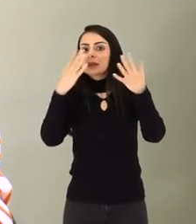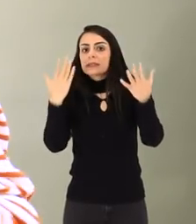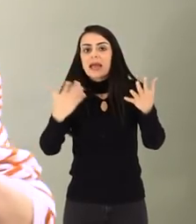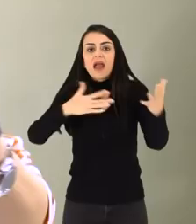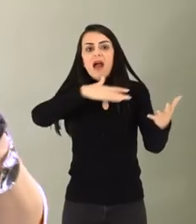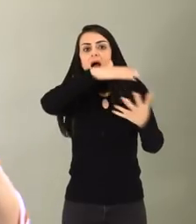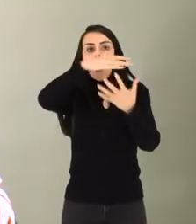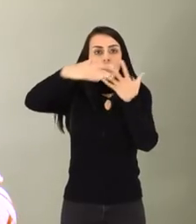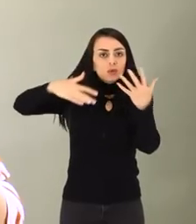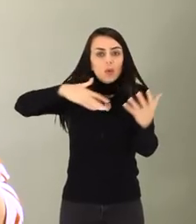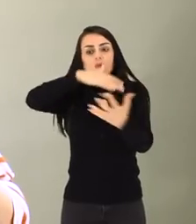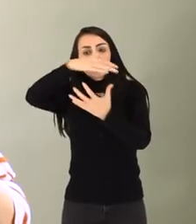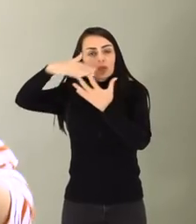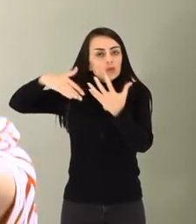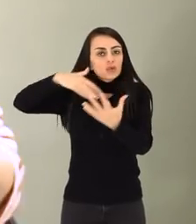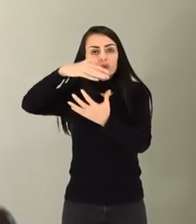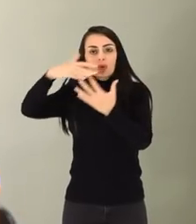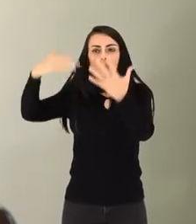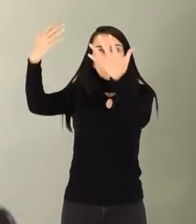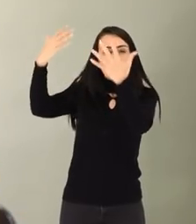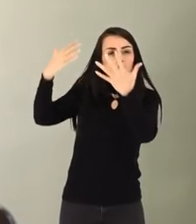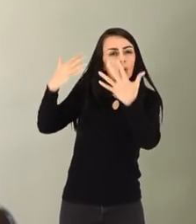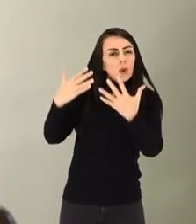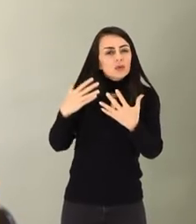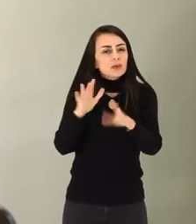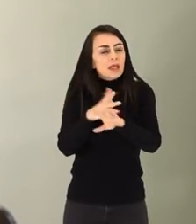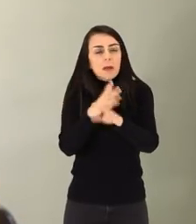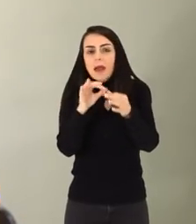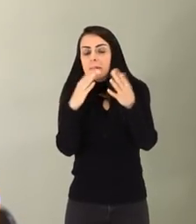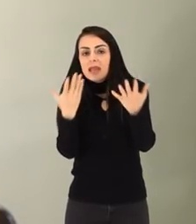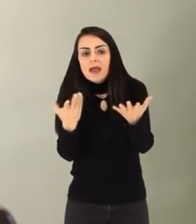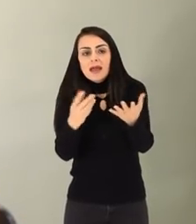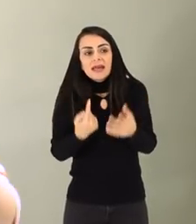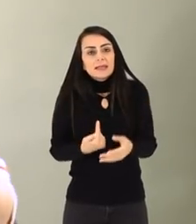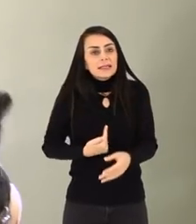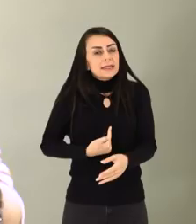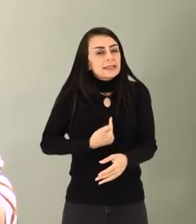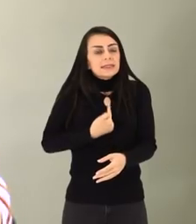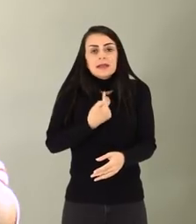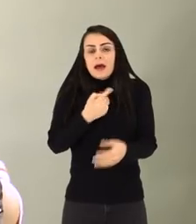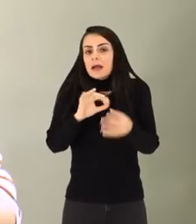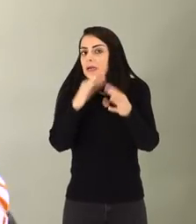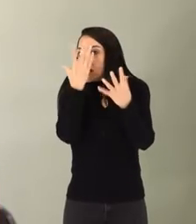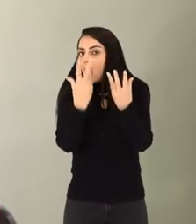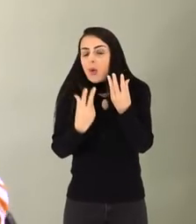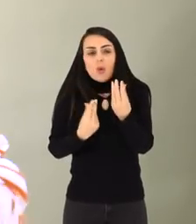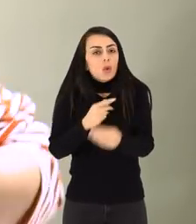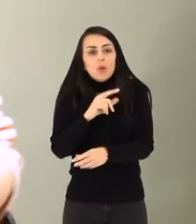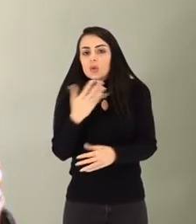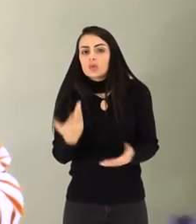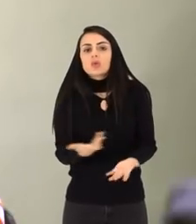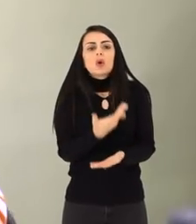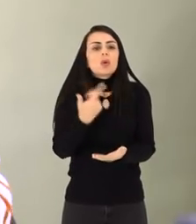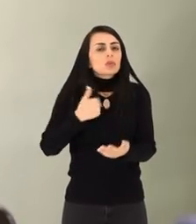hareket ettiklerindeki o bize yansımaları neden, nasıl hissediyoruz, o dalgalanma bize nasıl